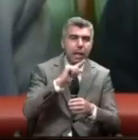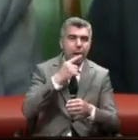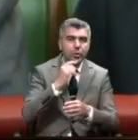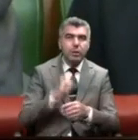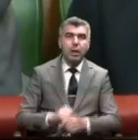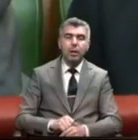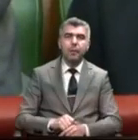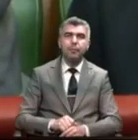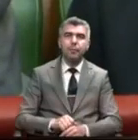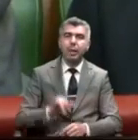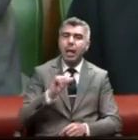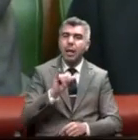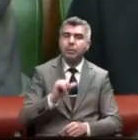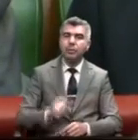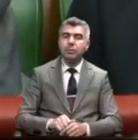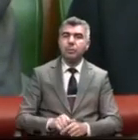كيف